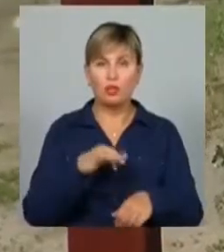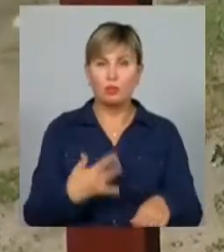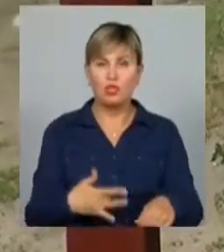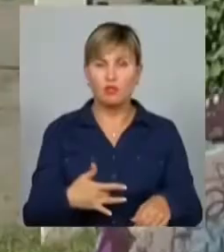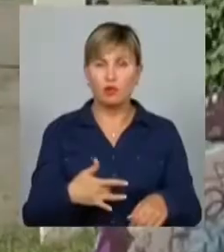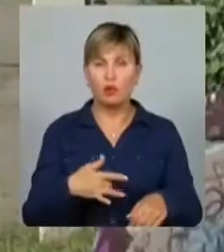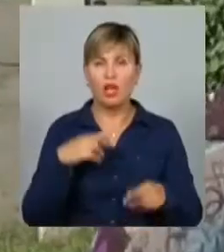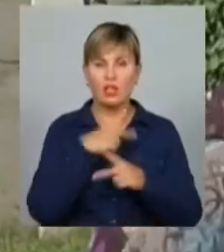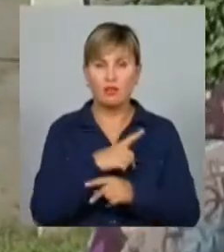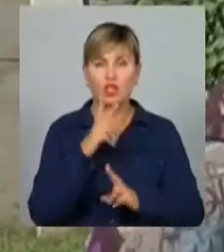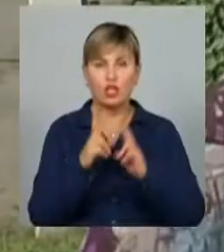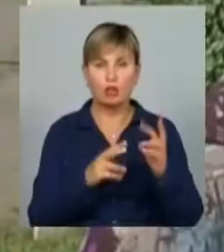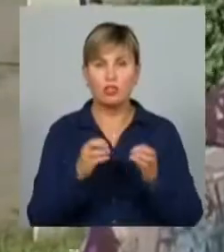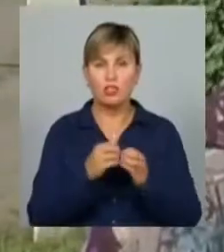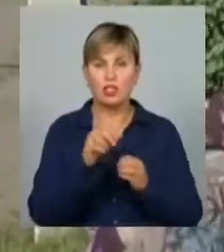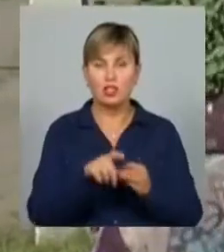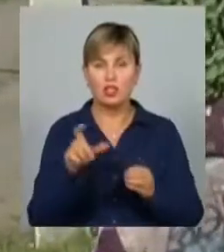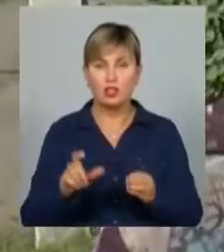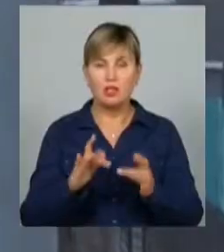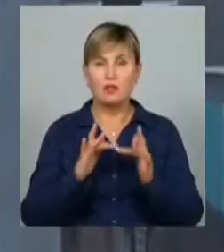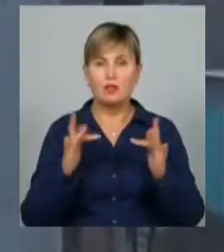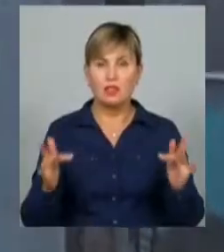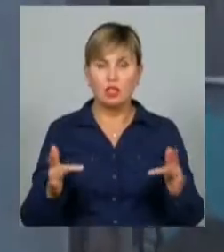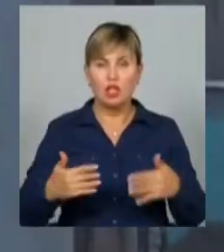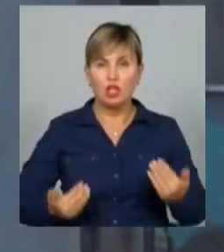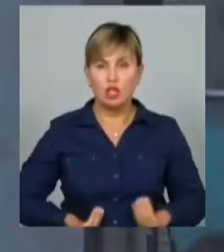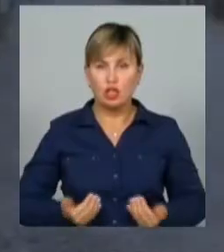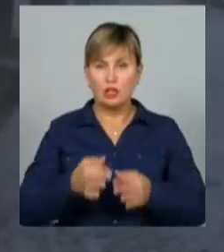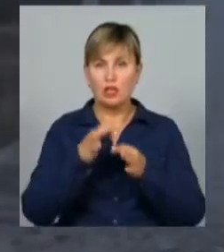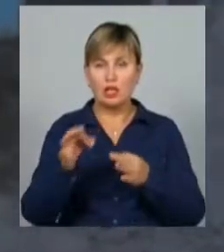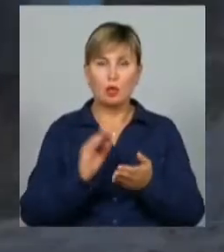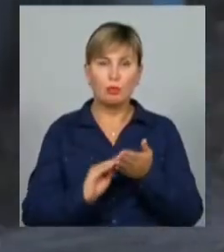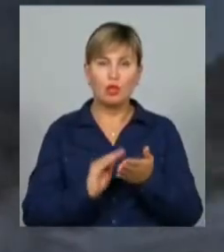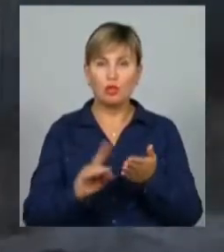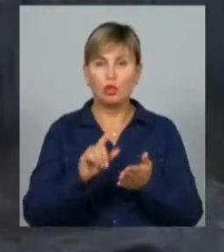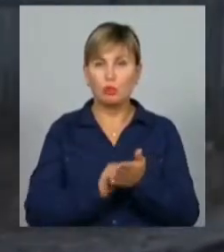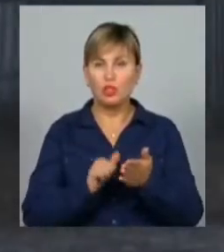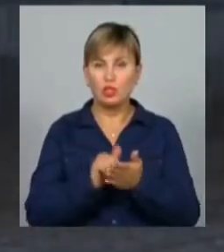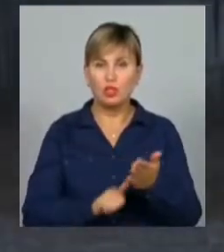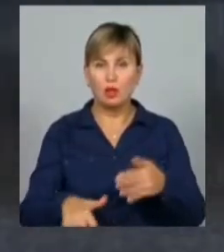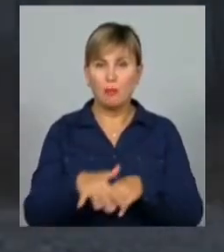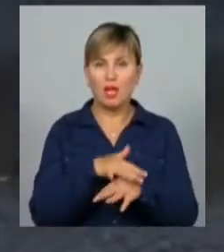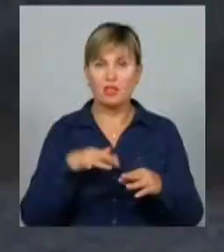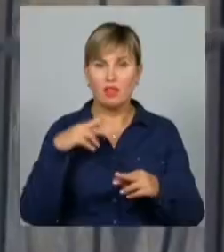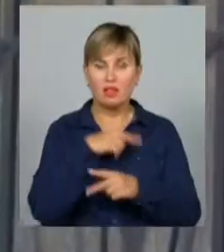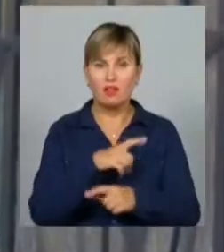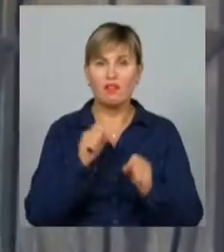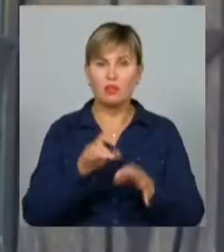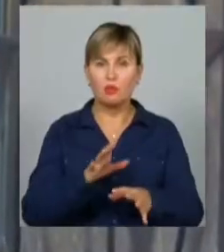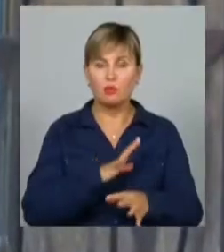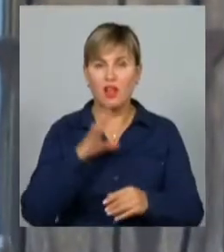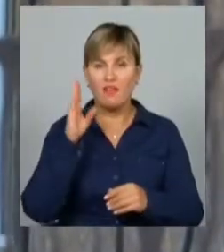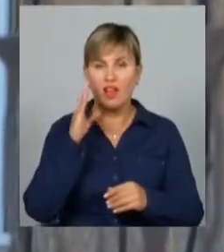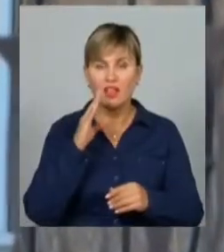отравление жалуются десятки человек. В соцсетях жители Кызылжарского района пишут, что причиной массового отравления, возможно, была